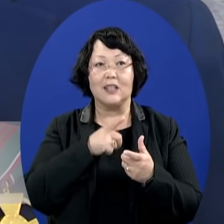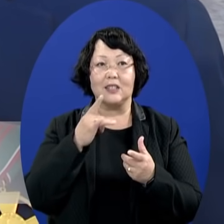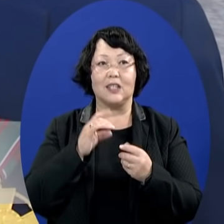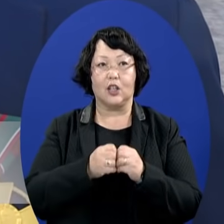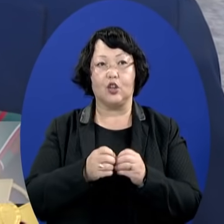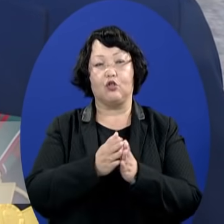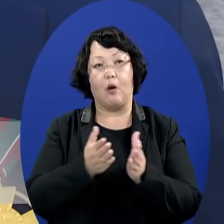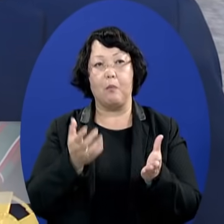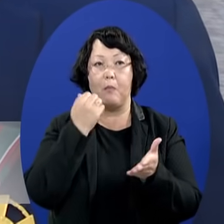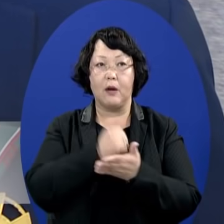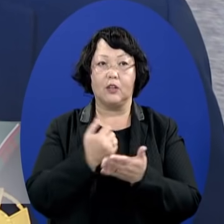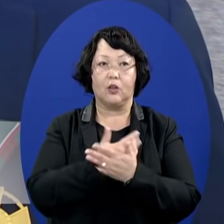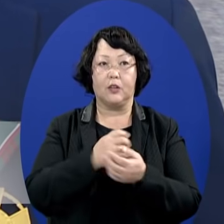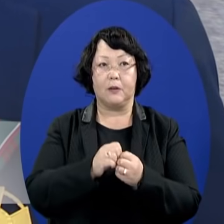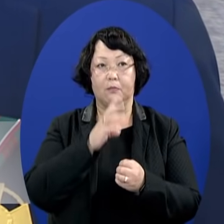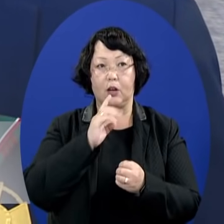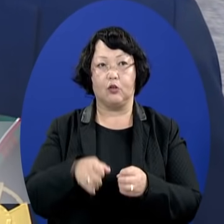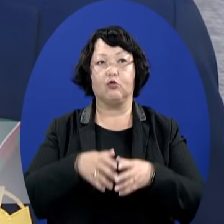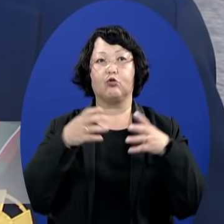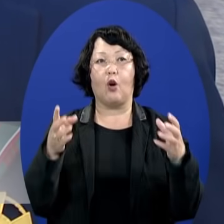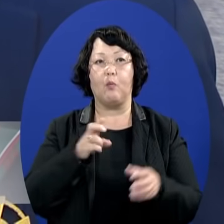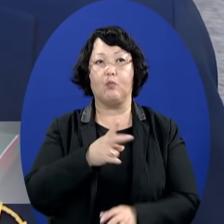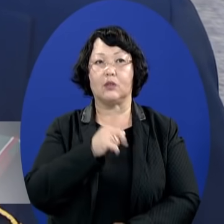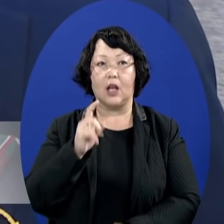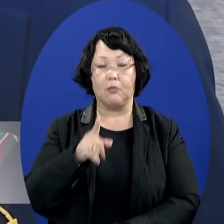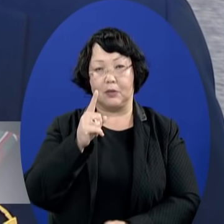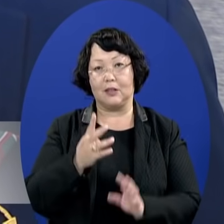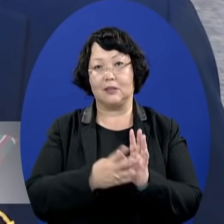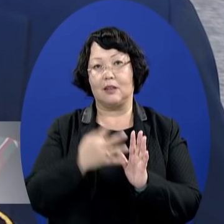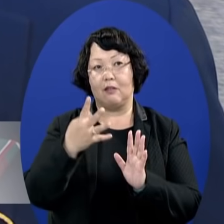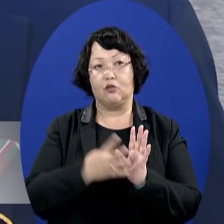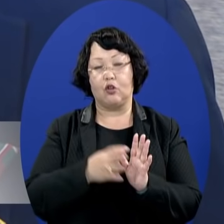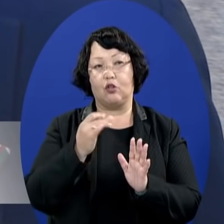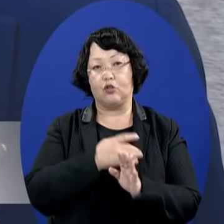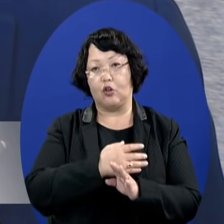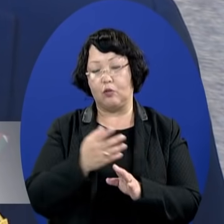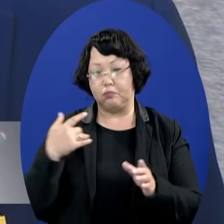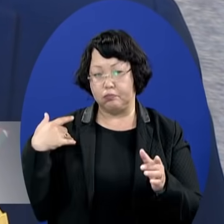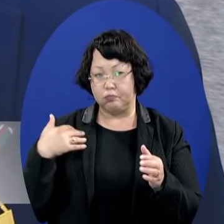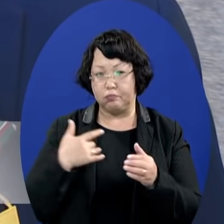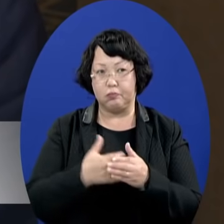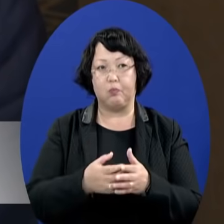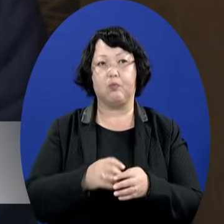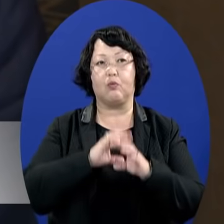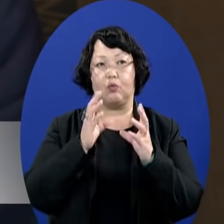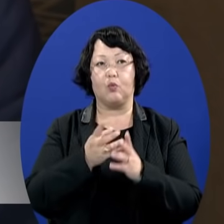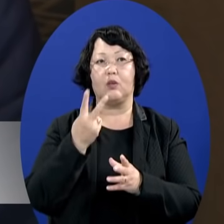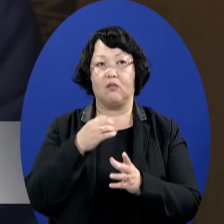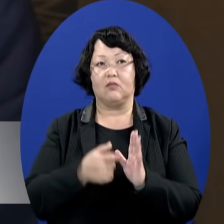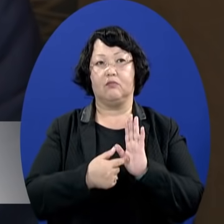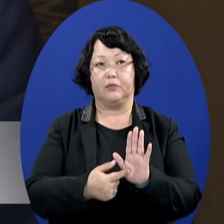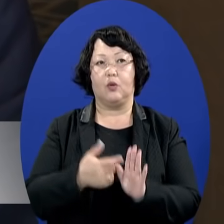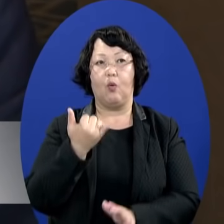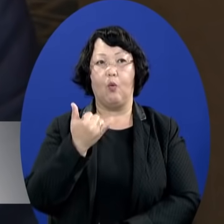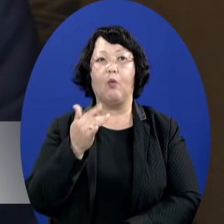байгаа. Энэ бол их том бүтээлттэй. 1959 оноос хойш бүх явд бичигдэн гарна. Унгар гэдэг бол